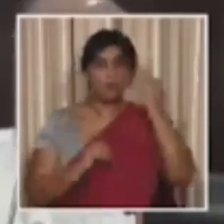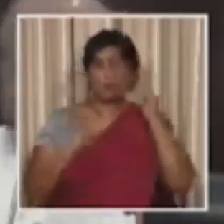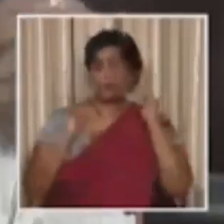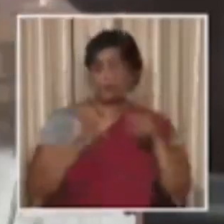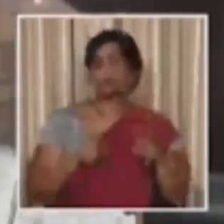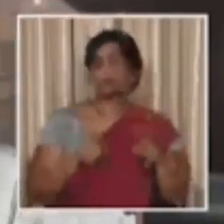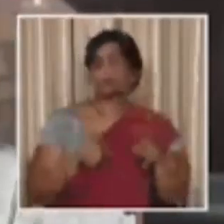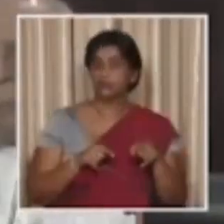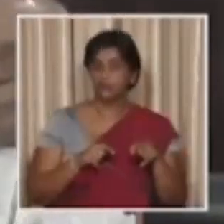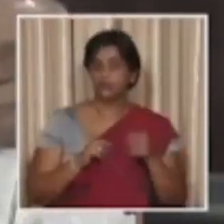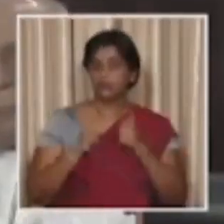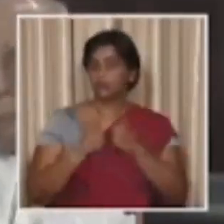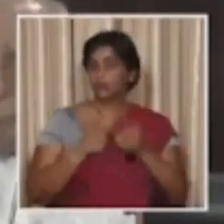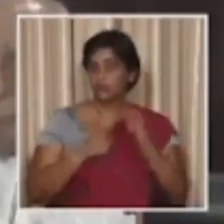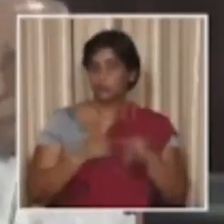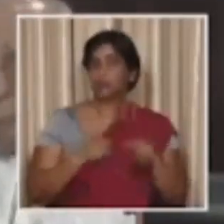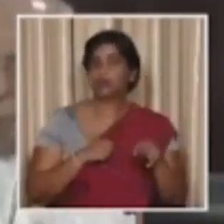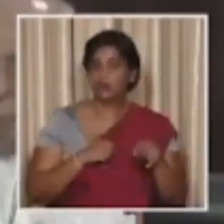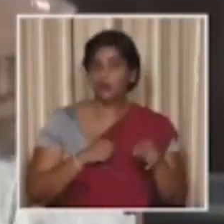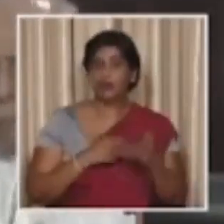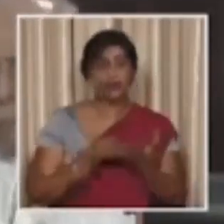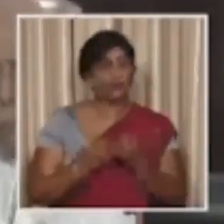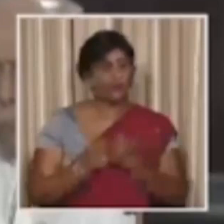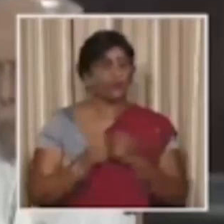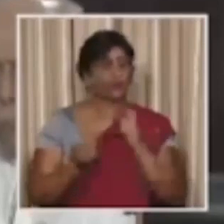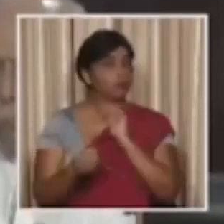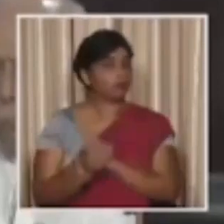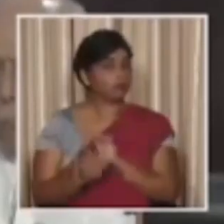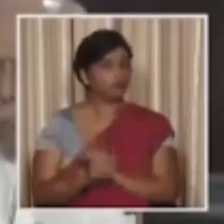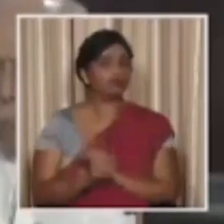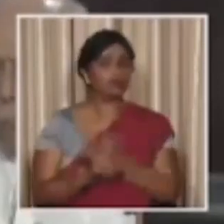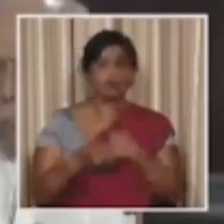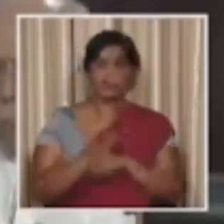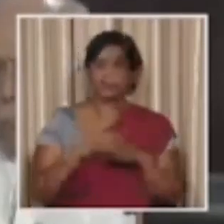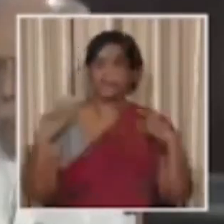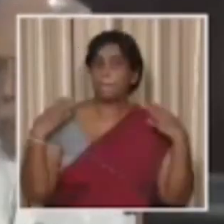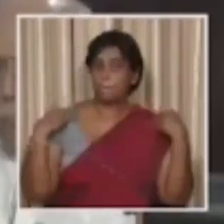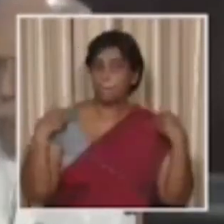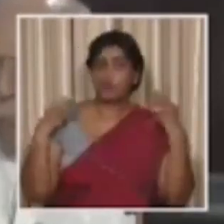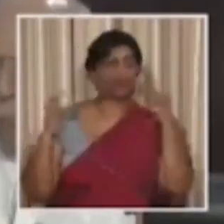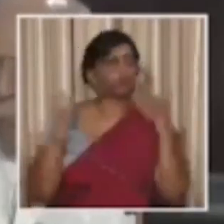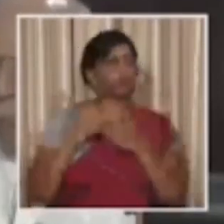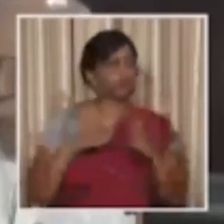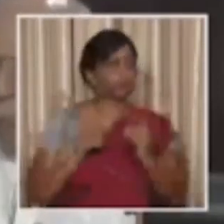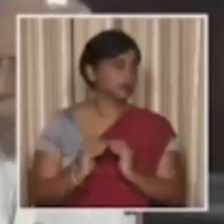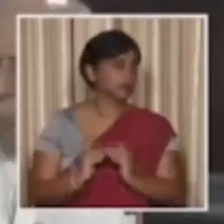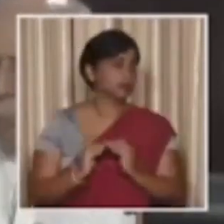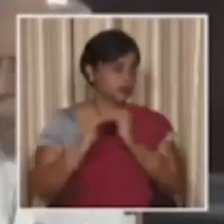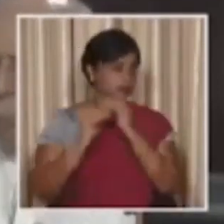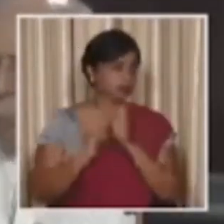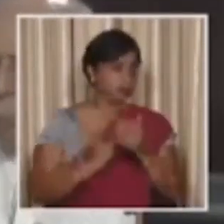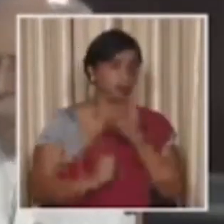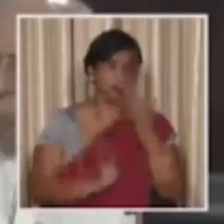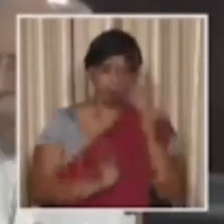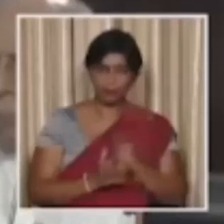ඵලදායිත්වය ප්‍රශස්ත කිරීම සඳහා අවශ්‍ය වන ගබඩා ඇතුළු යටිතල පහසුකම් මේ ඔස්සේ සංවර්ධනය කර